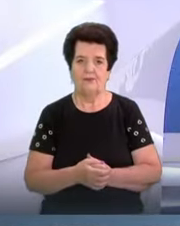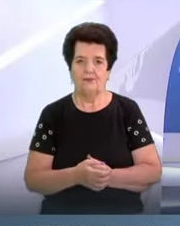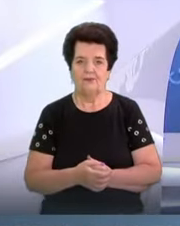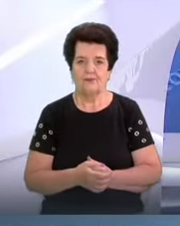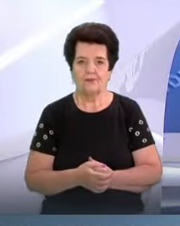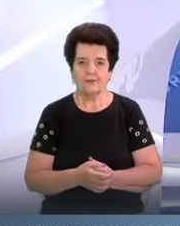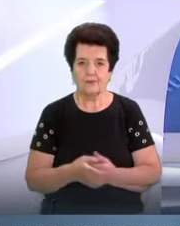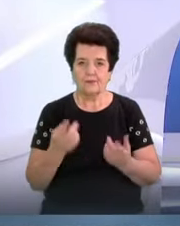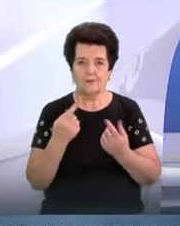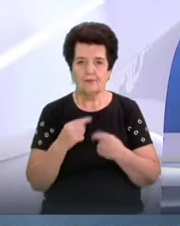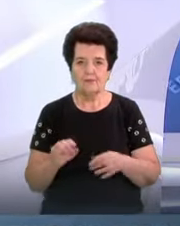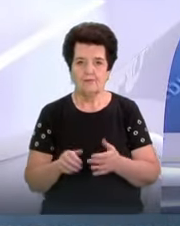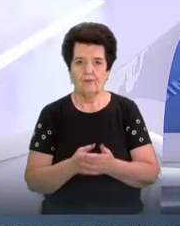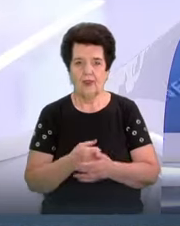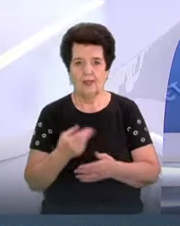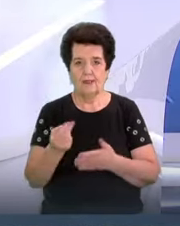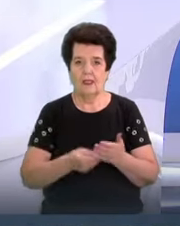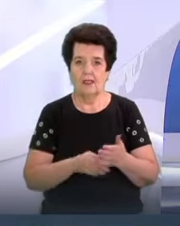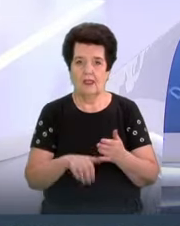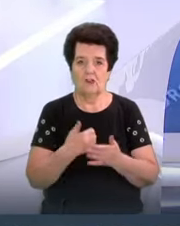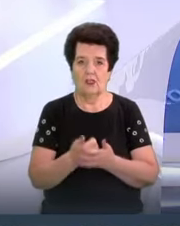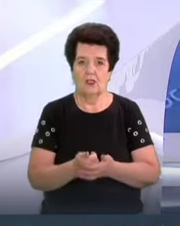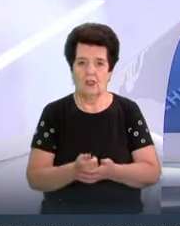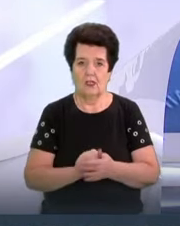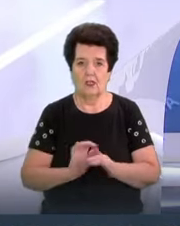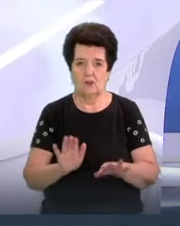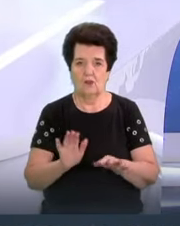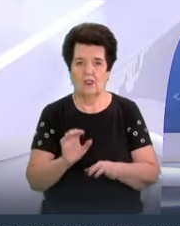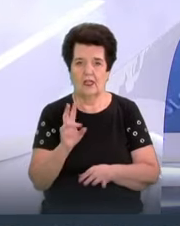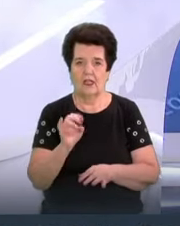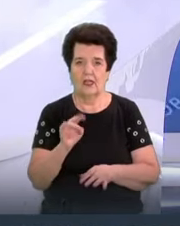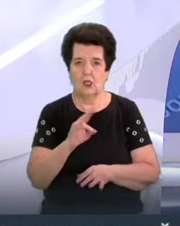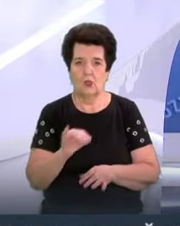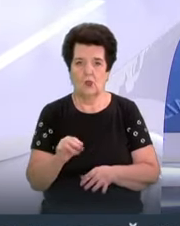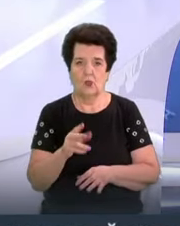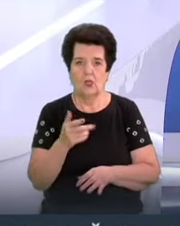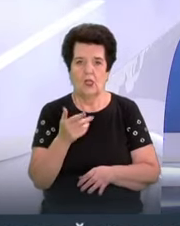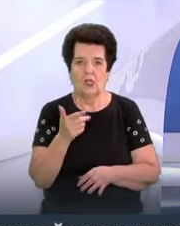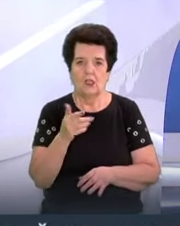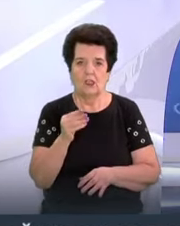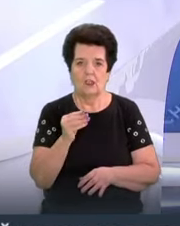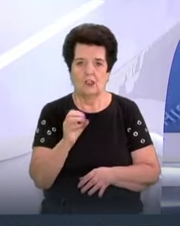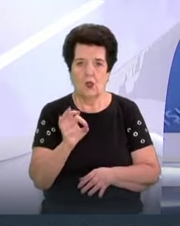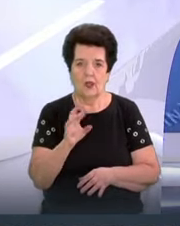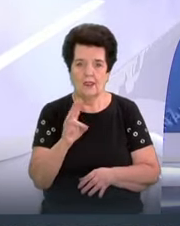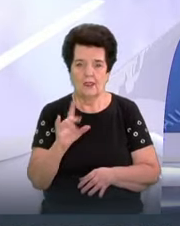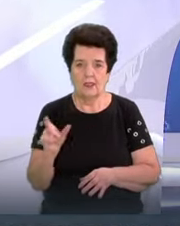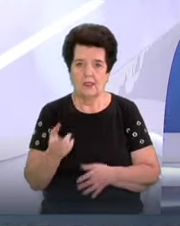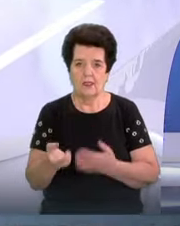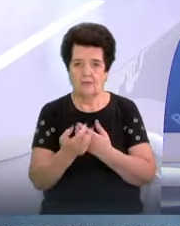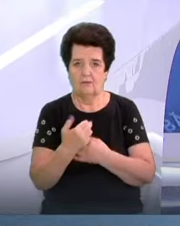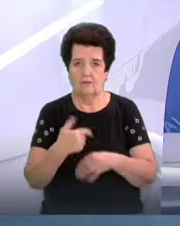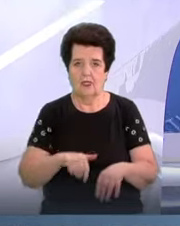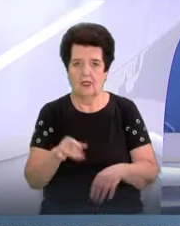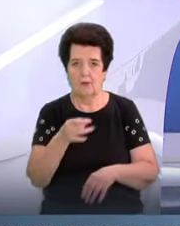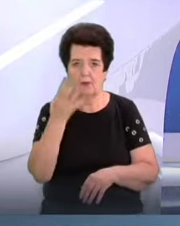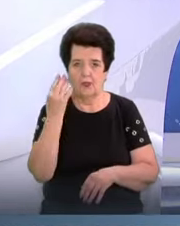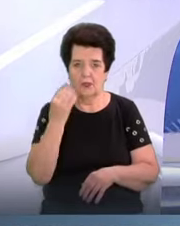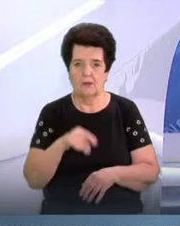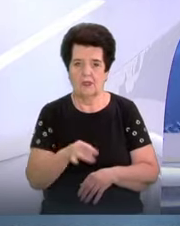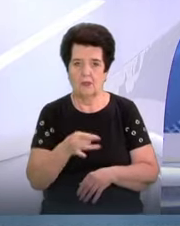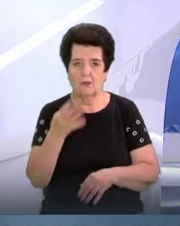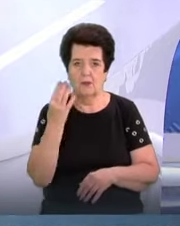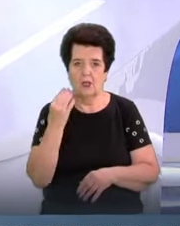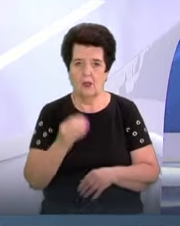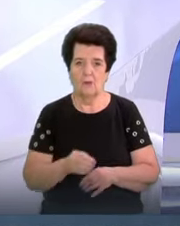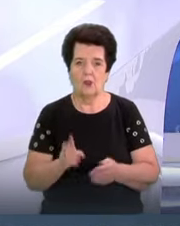Continuăm acum cu alte știri. Secretarul general adjunct al NATO, Mircea Gioană, se află într-o vizită în Republica Moldova. Gioană a avut o